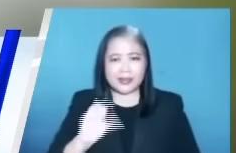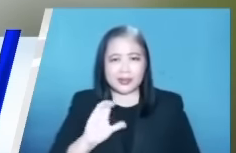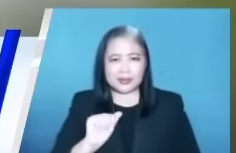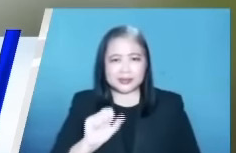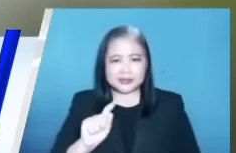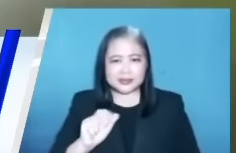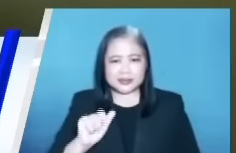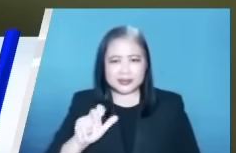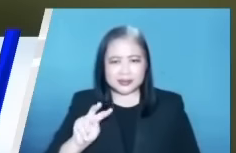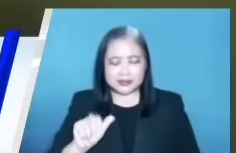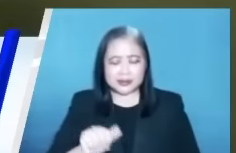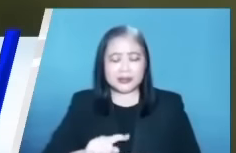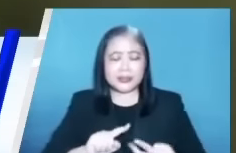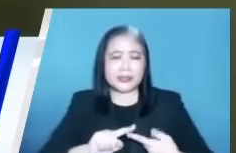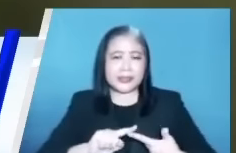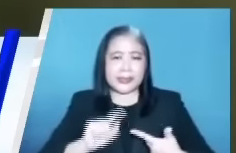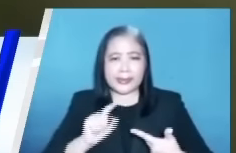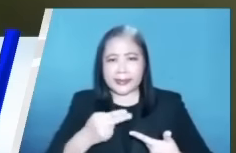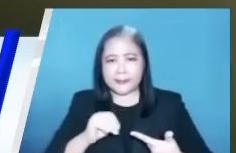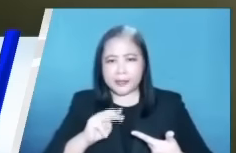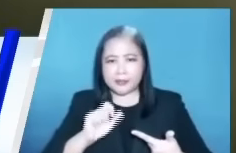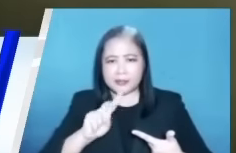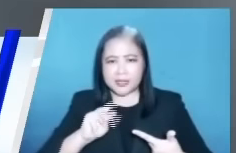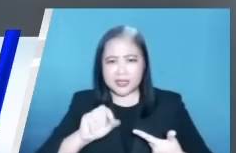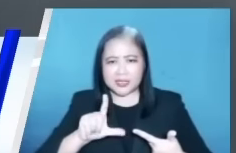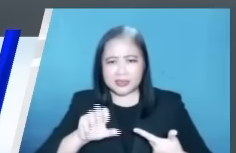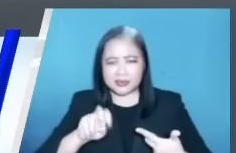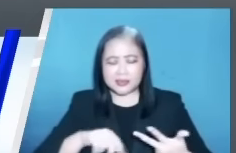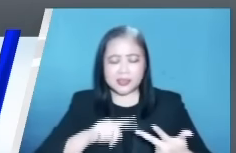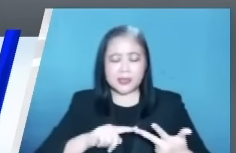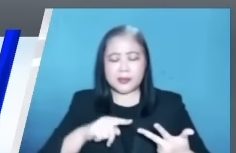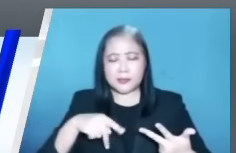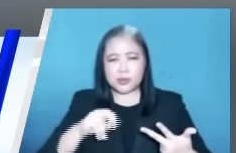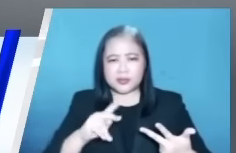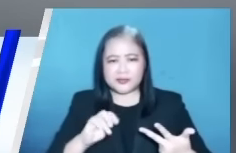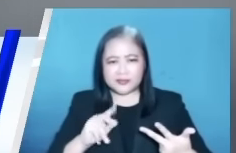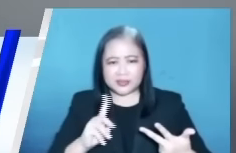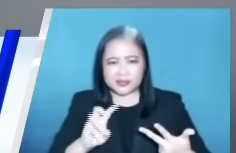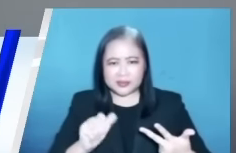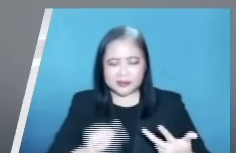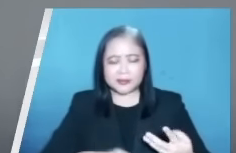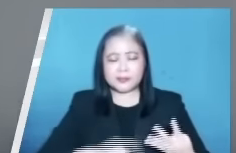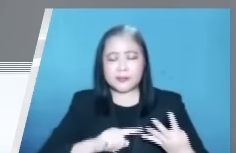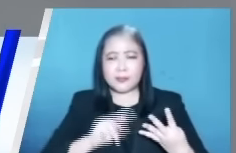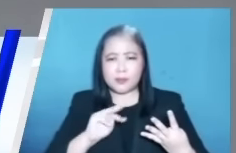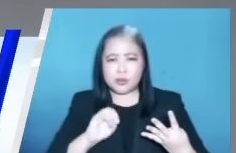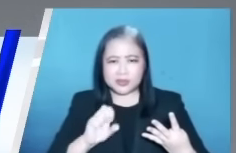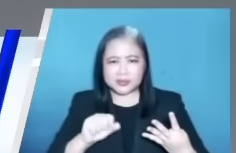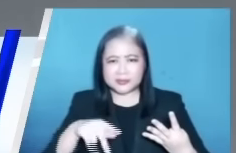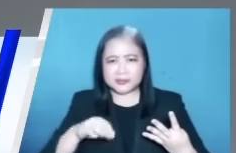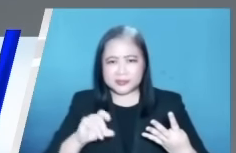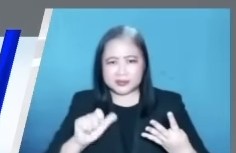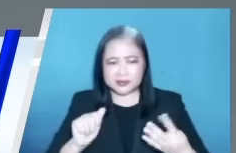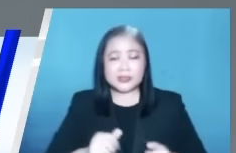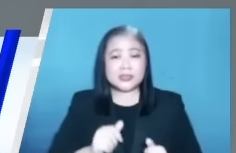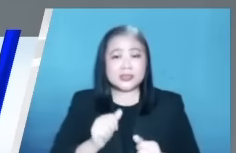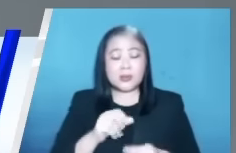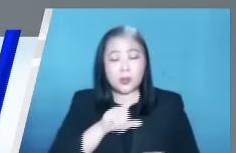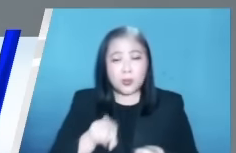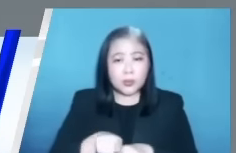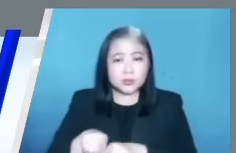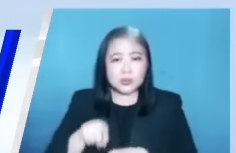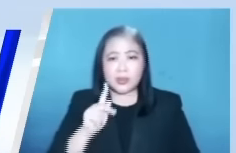Isabela pontevedra at Moises Padilla gayon din sa Canlaon City sa negros oriental ang ibang residente